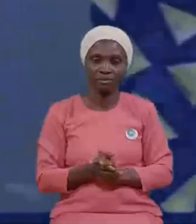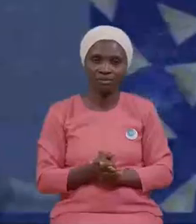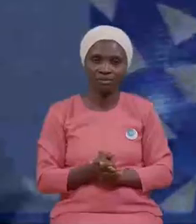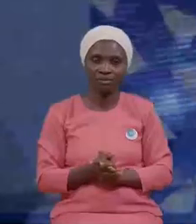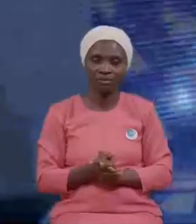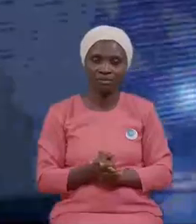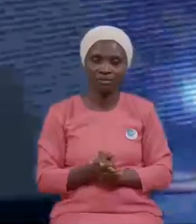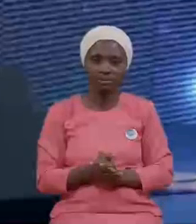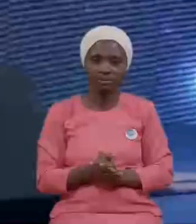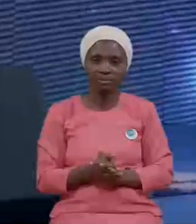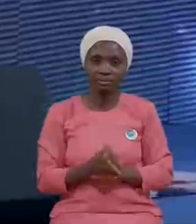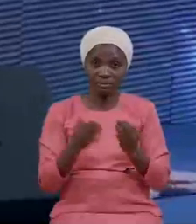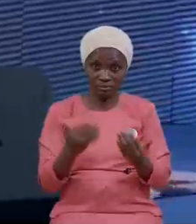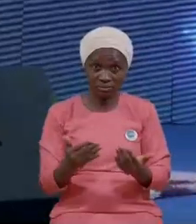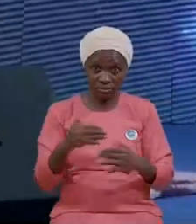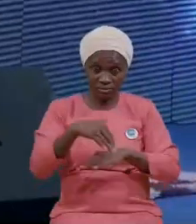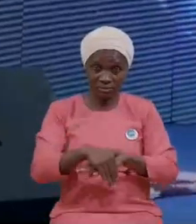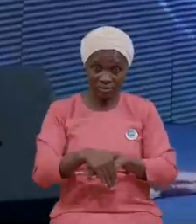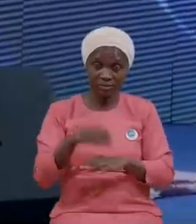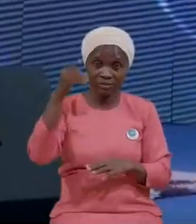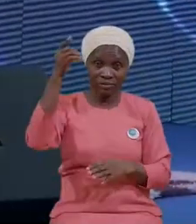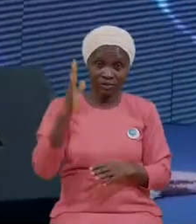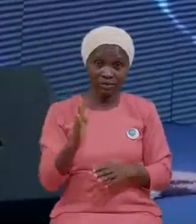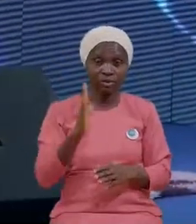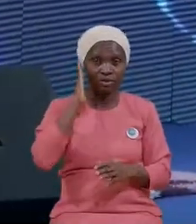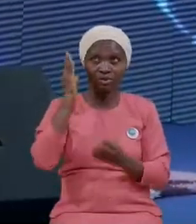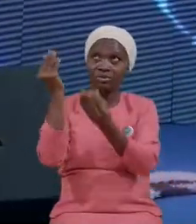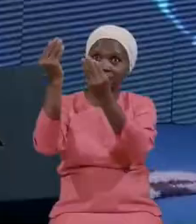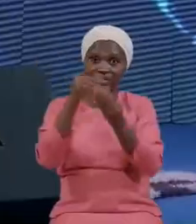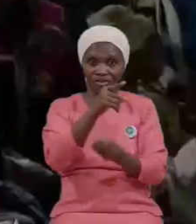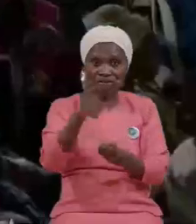Ce soir, Dieu t'accordera le pardon.